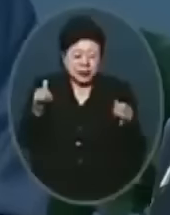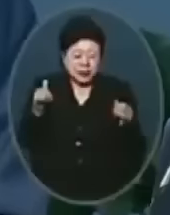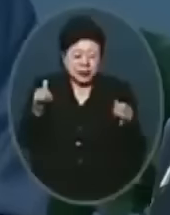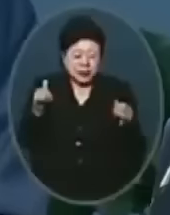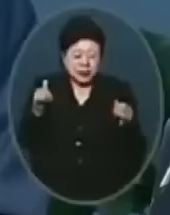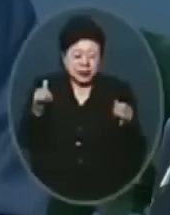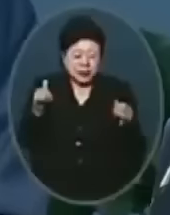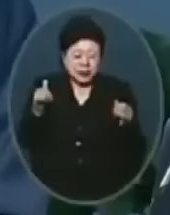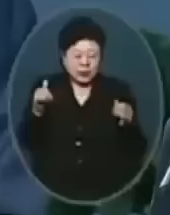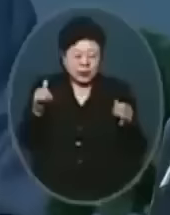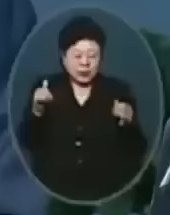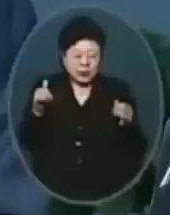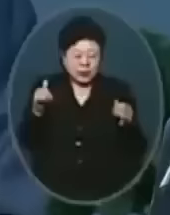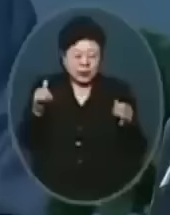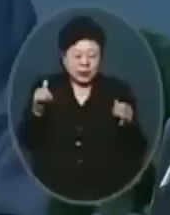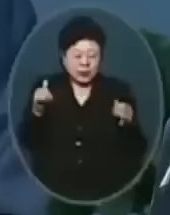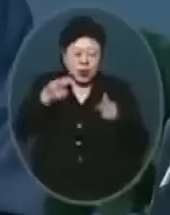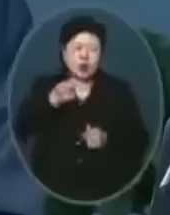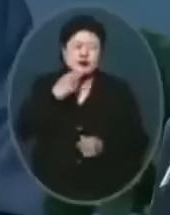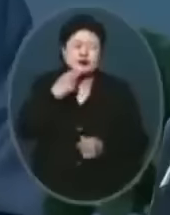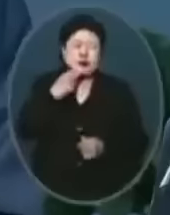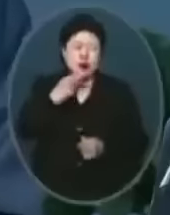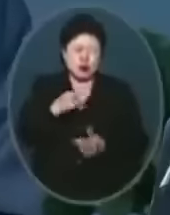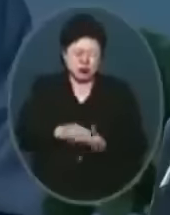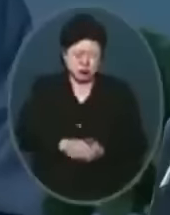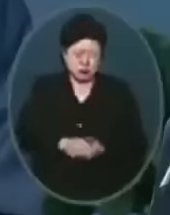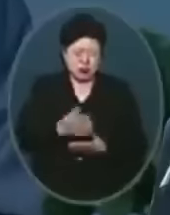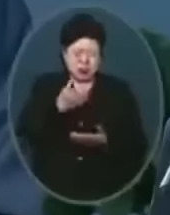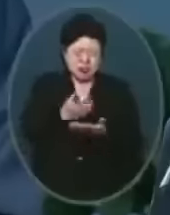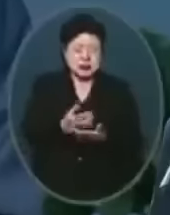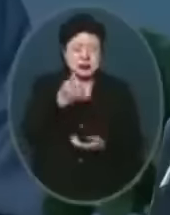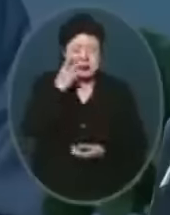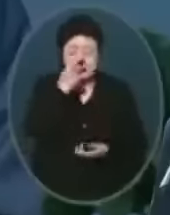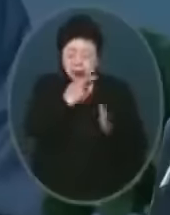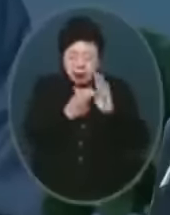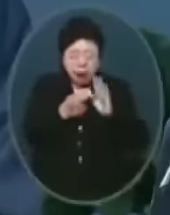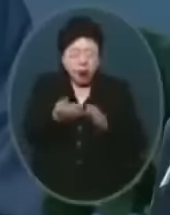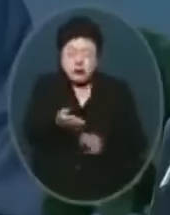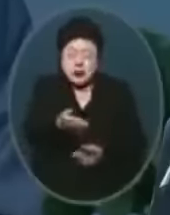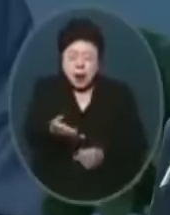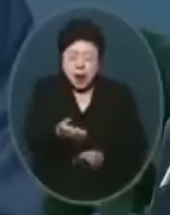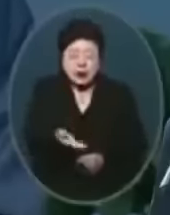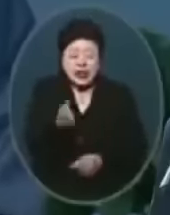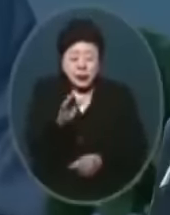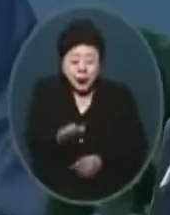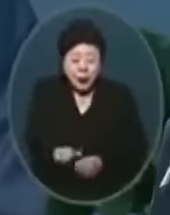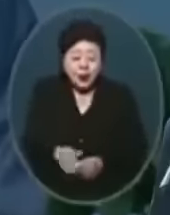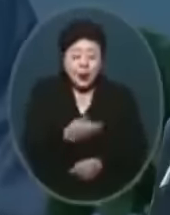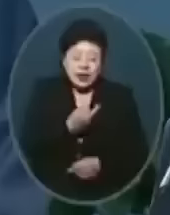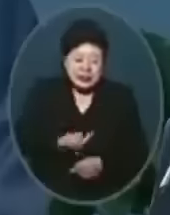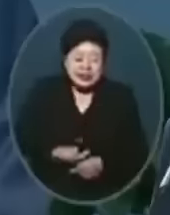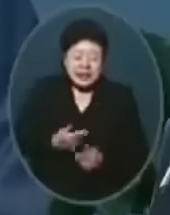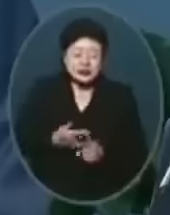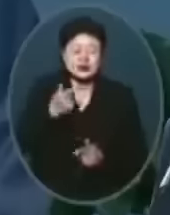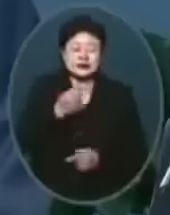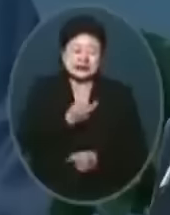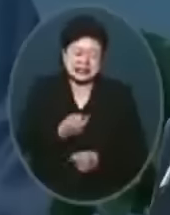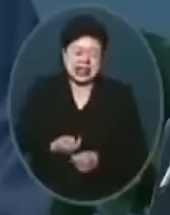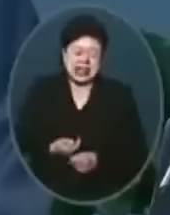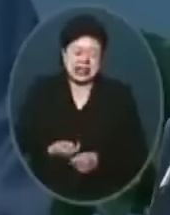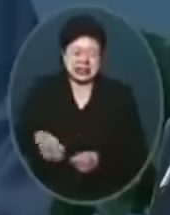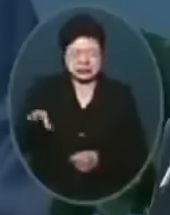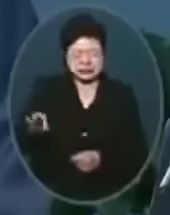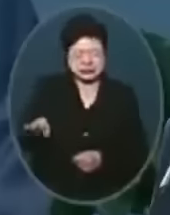서울대학 졸업 그런 증명서 없었습니다. 그런 생편없는